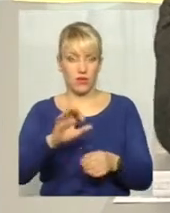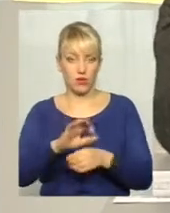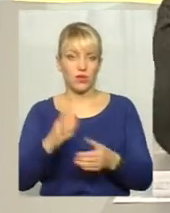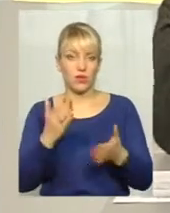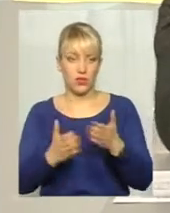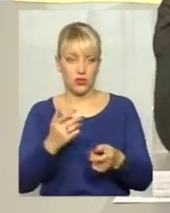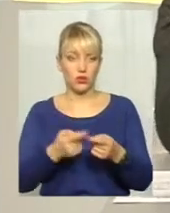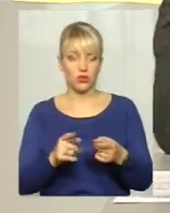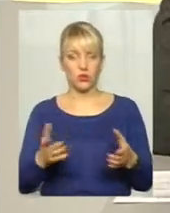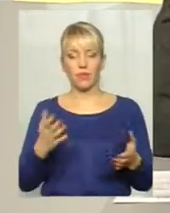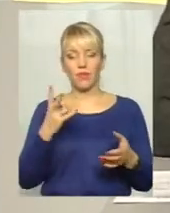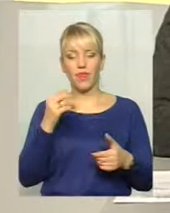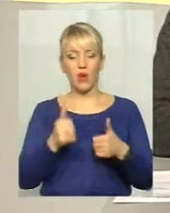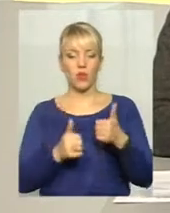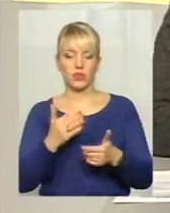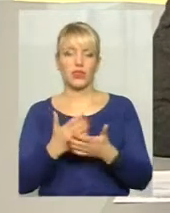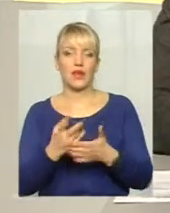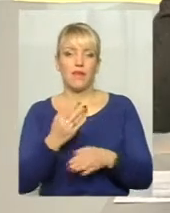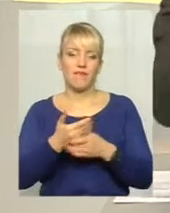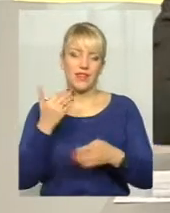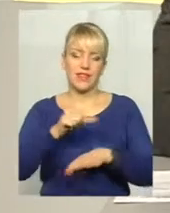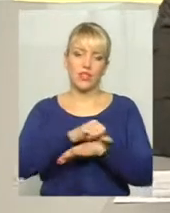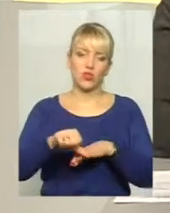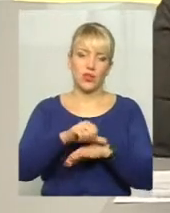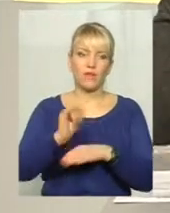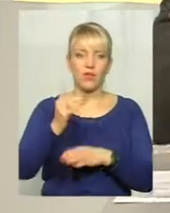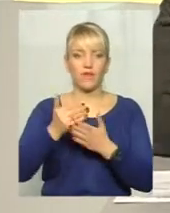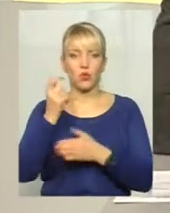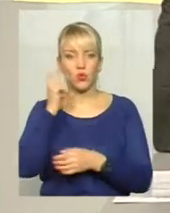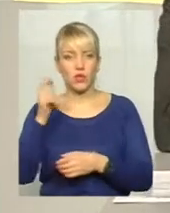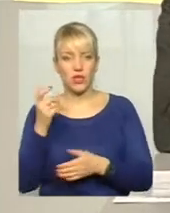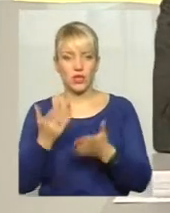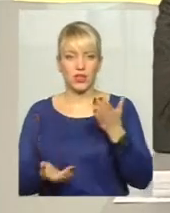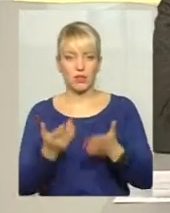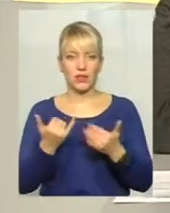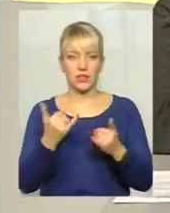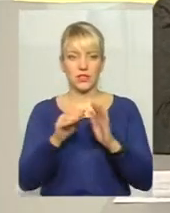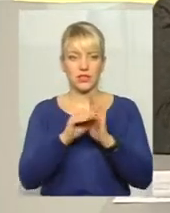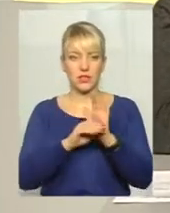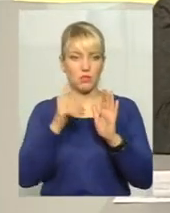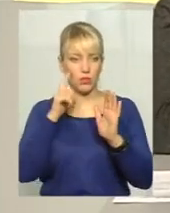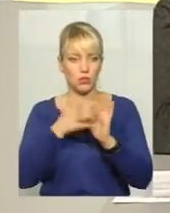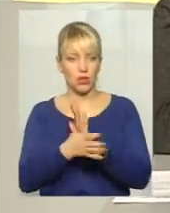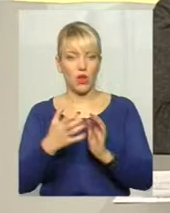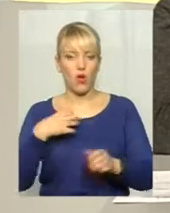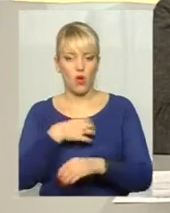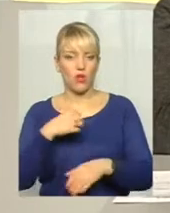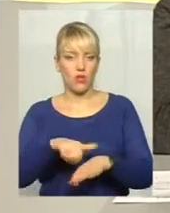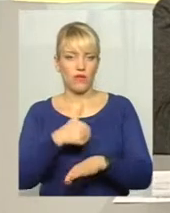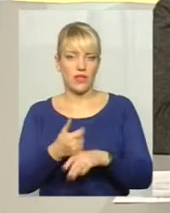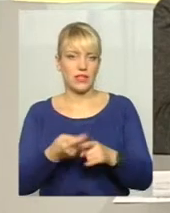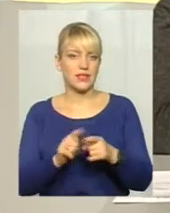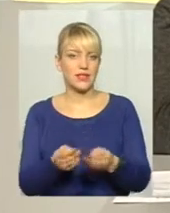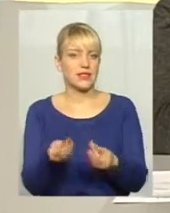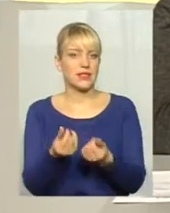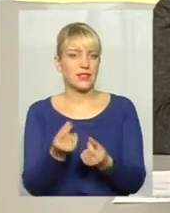на конкурсі, так, є там пропозиція від іноземного виробника і українського. І якщо зараз в системі ProZorro головний пріоритет – це ціна, да, найнижча,